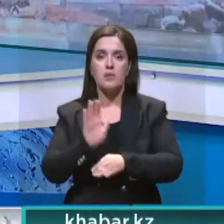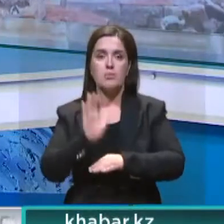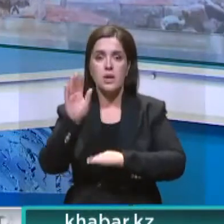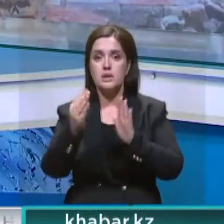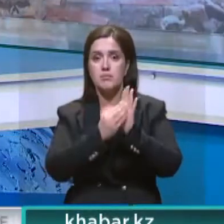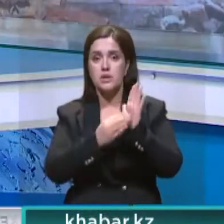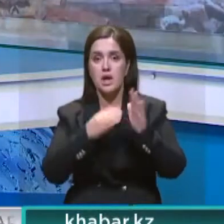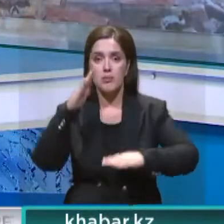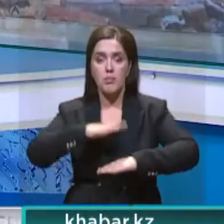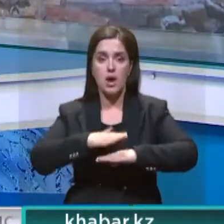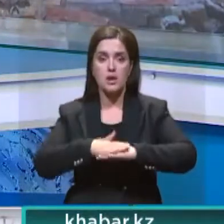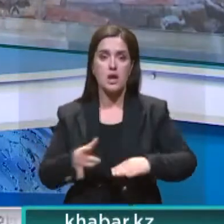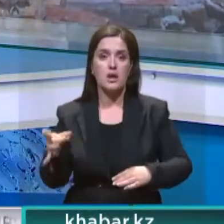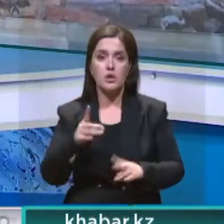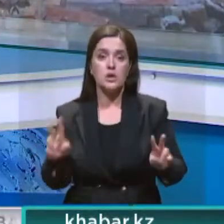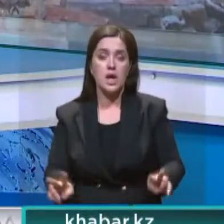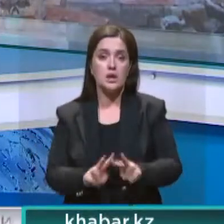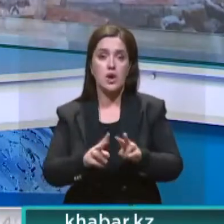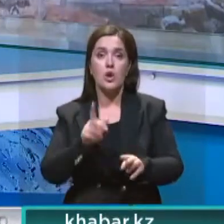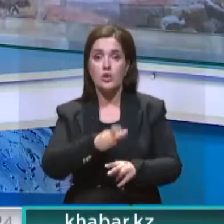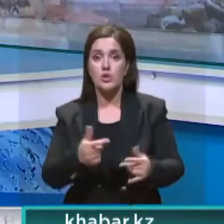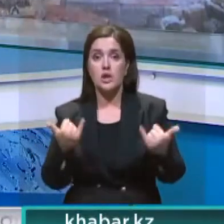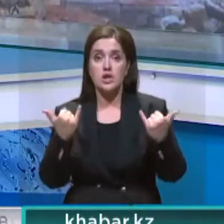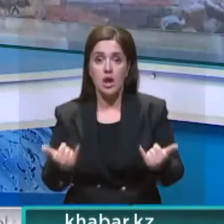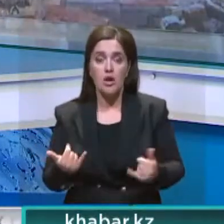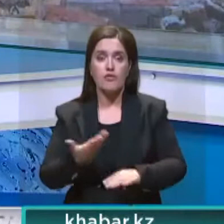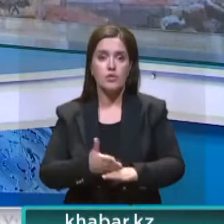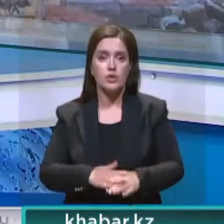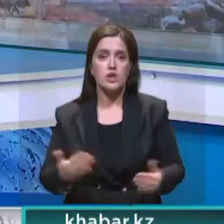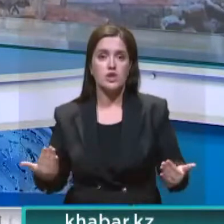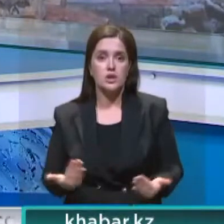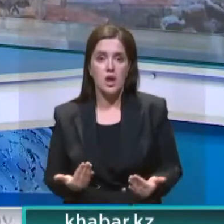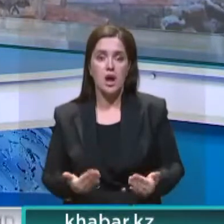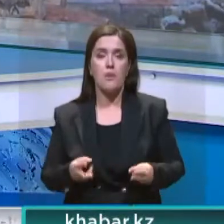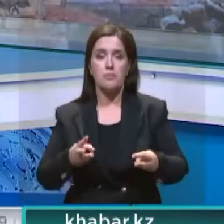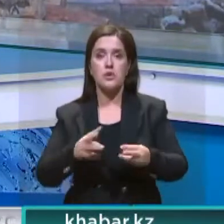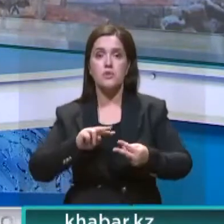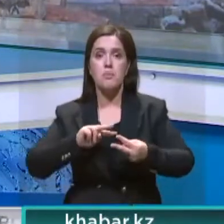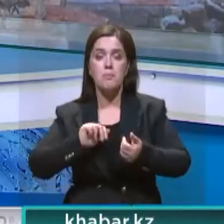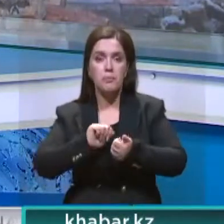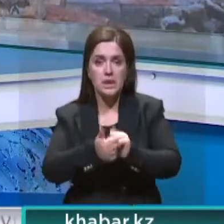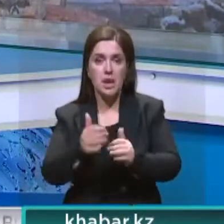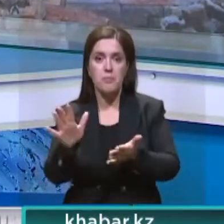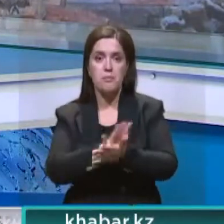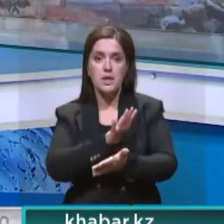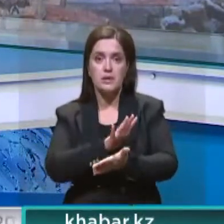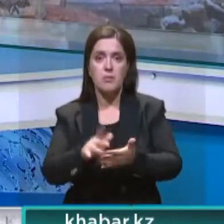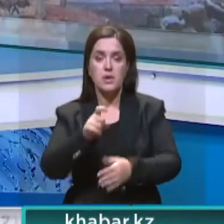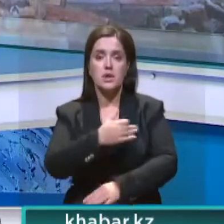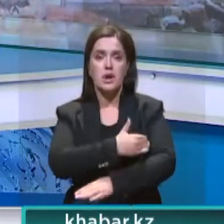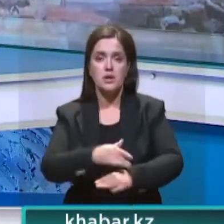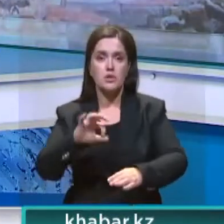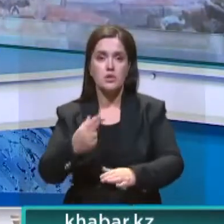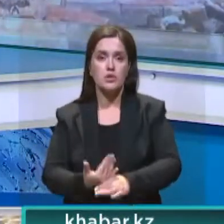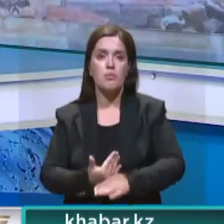они направляют списки в акиматы районов столицы. Людям, которые сейчас находятся в трудной жизненной ситуации, печь меняют бесплатно за счет